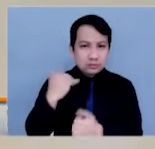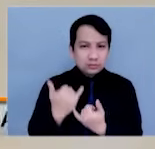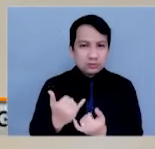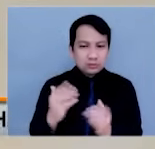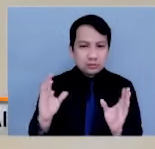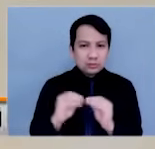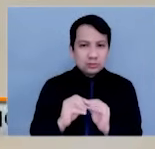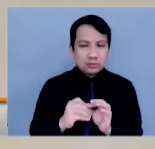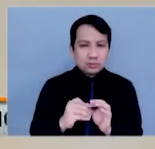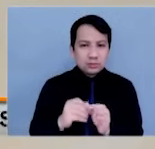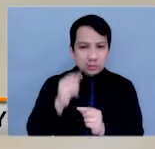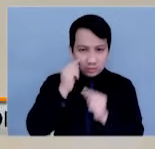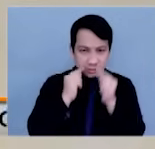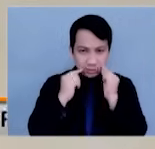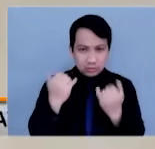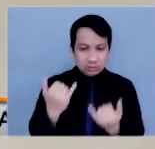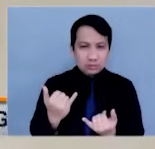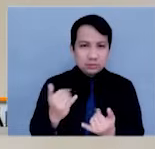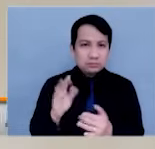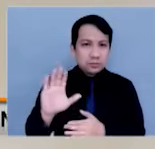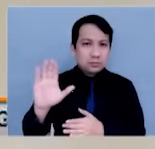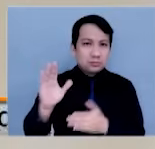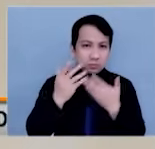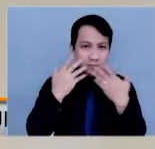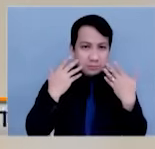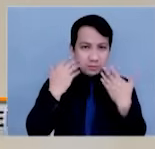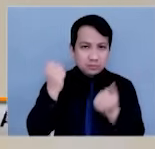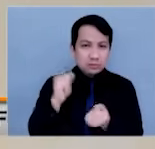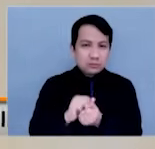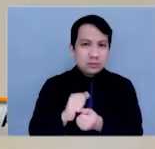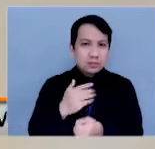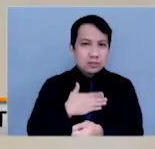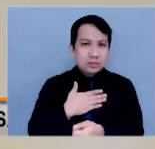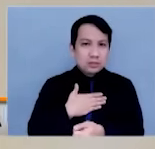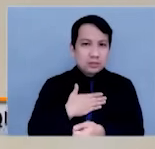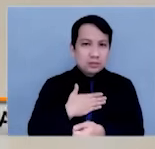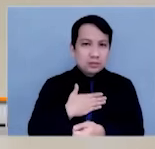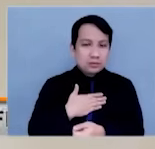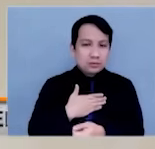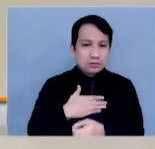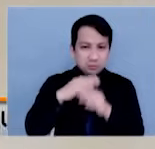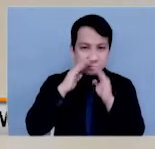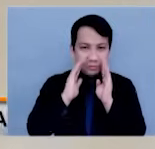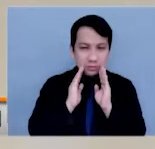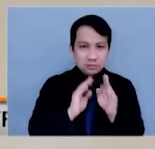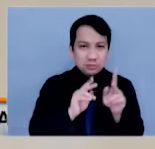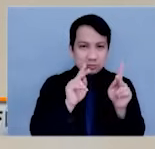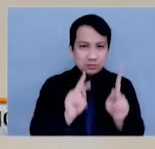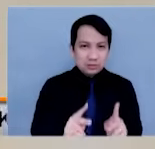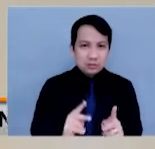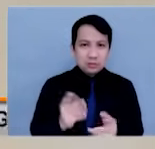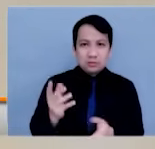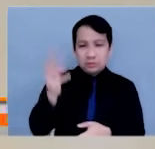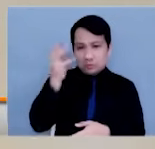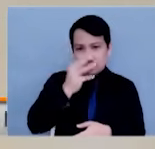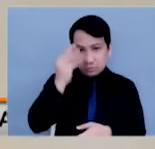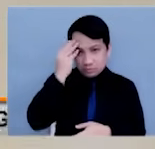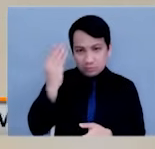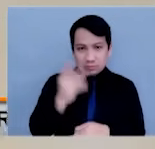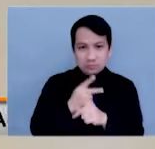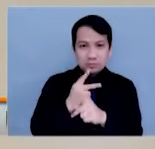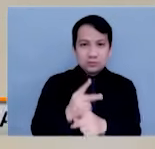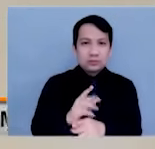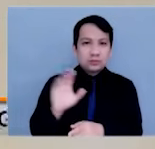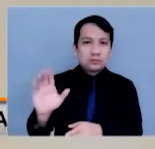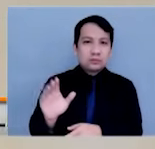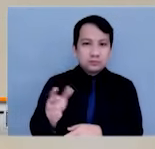umiiyak. At least ngayon masaya siya. Ayaw ba nila yun na masaya siya? Gusto ba nila malungkot yung tao? Ngayon, anong worry niya? Protected siya ng pinakamagaling na